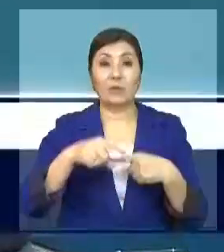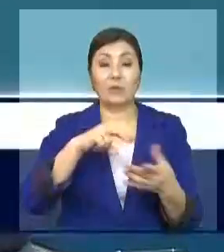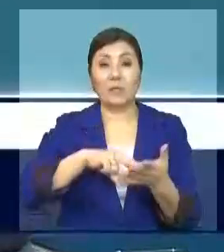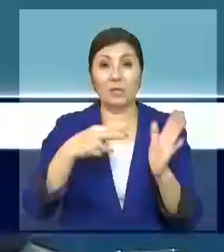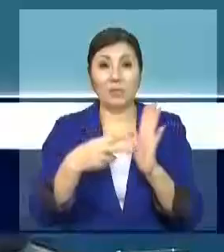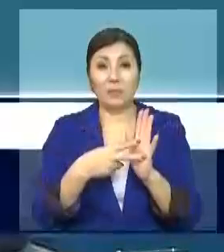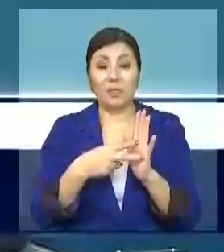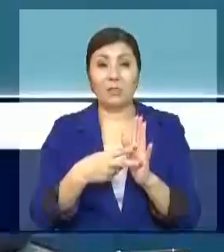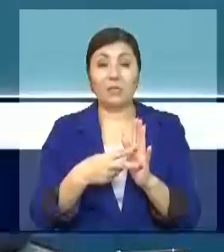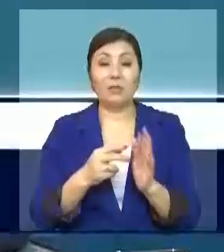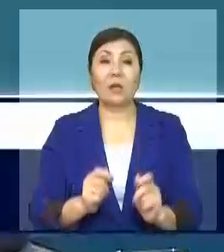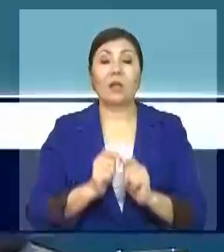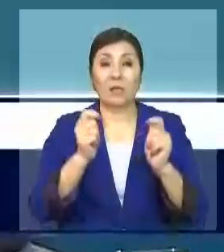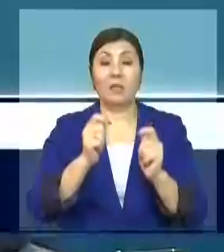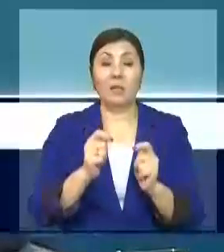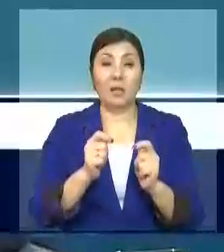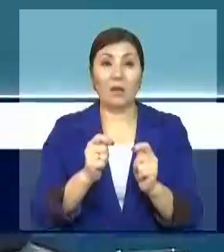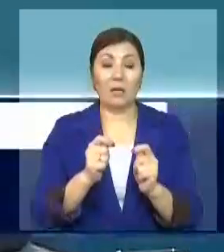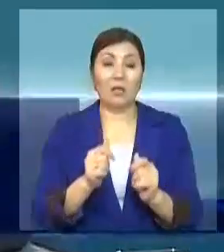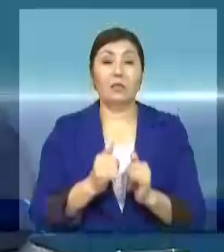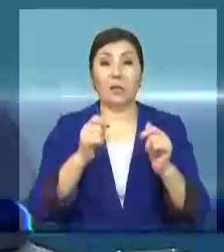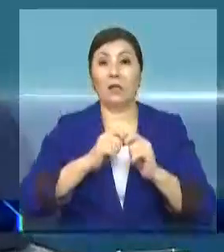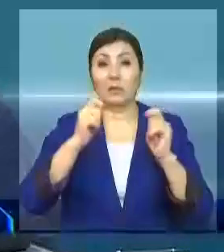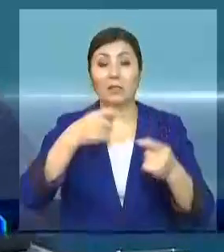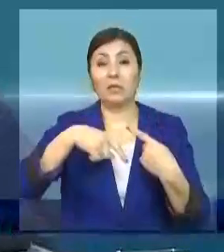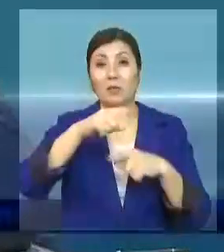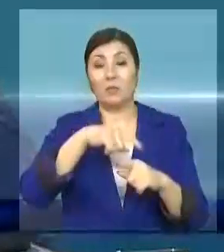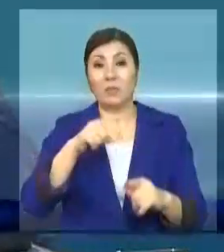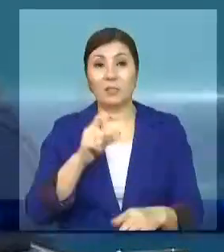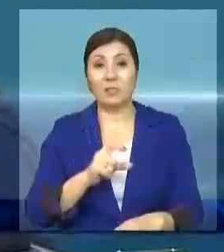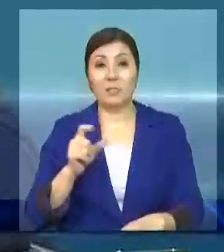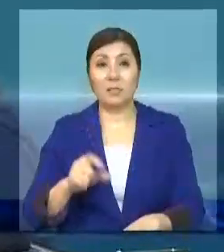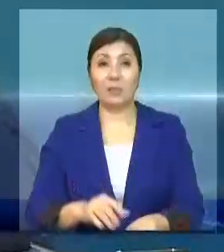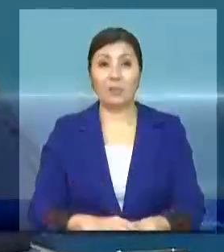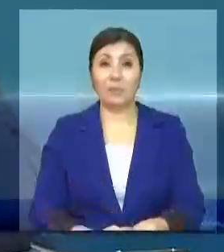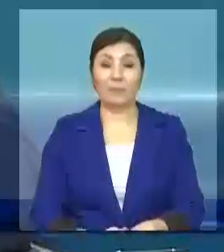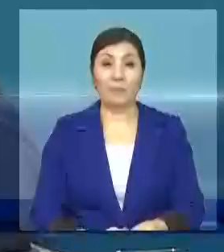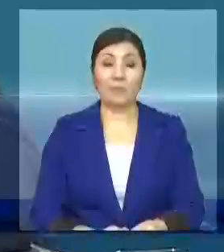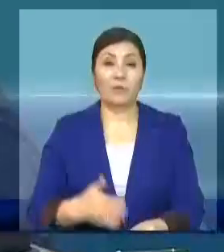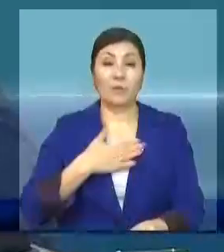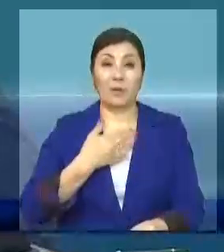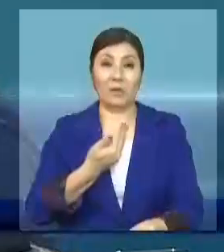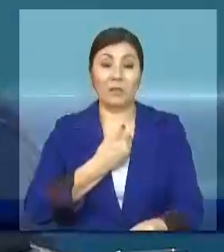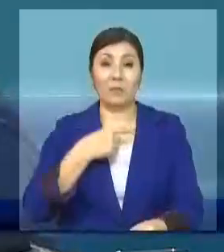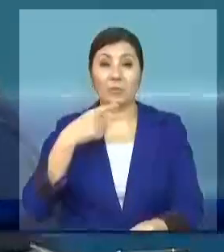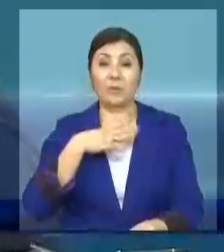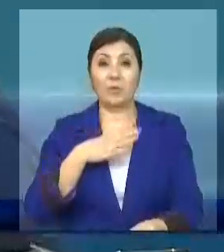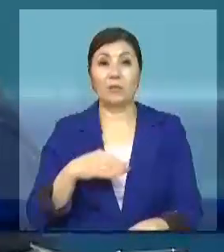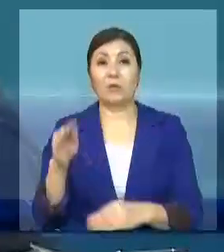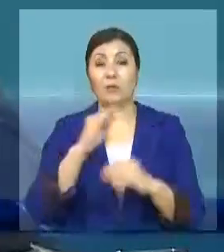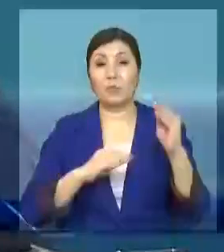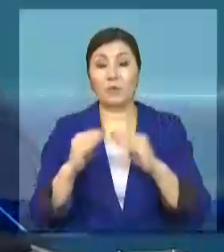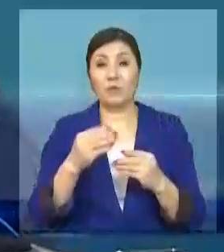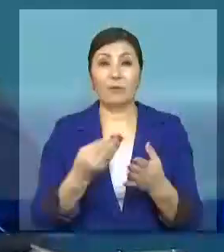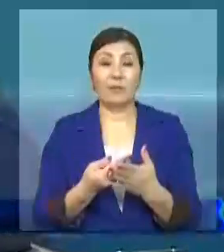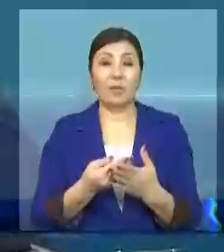для открытия бизнеса 260 индивидуальным предпринимателям. Также хотелось бы отметить, что сформирован пул